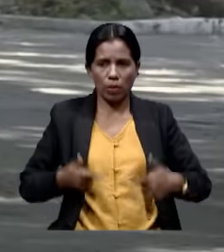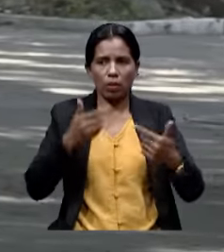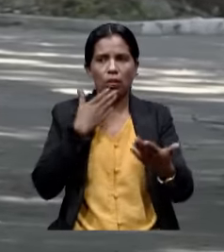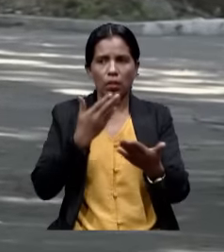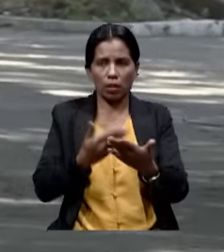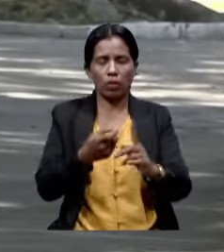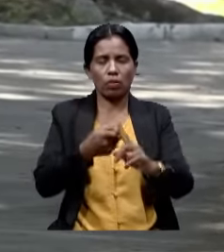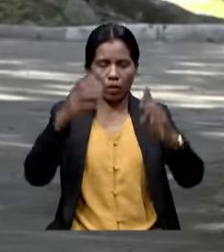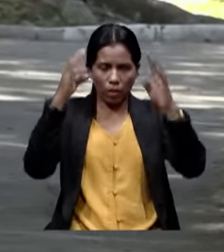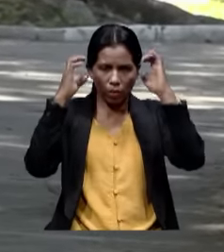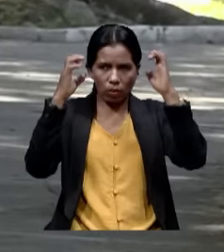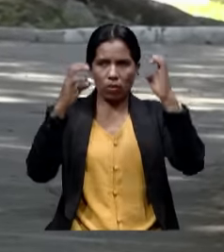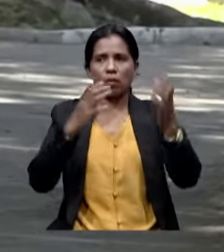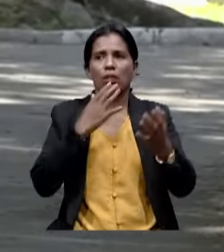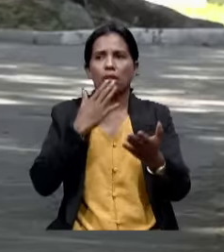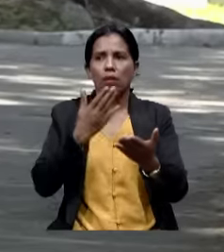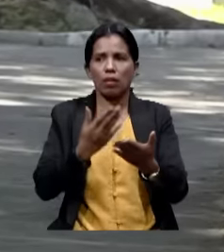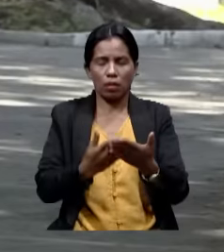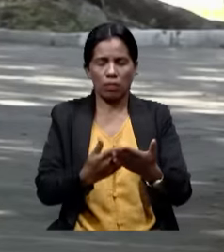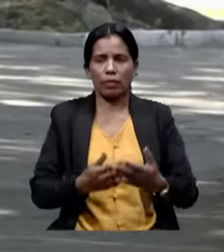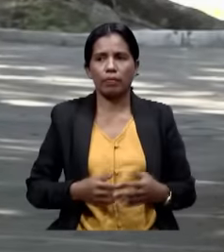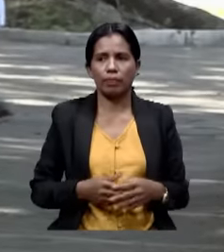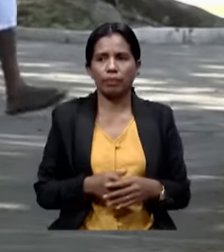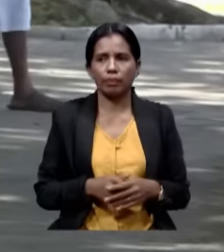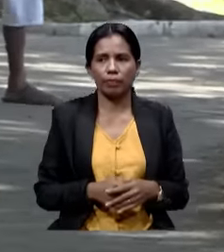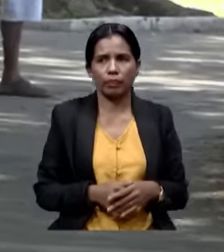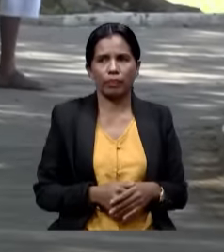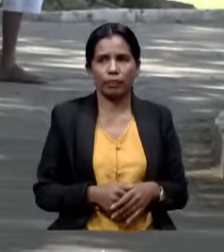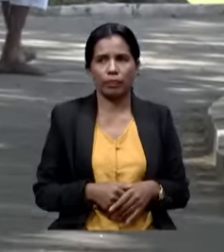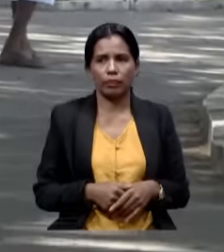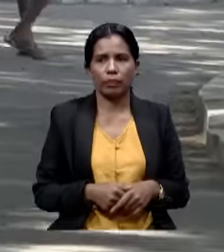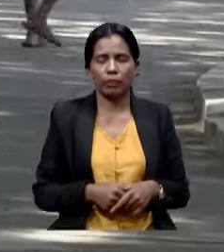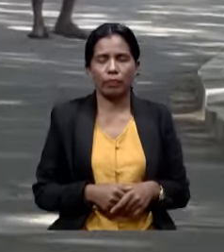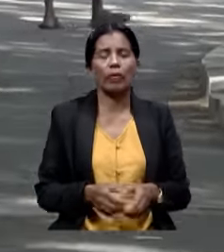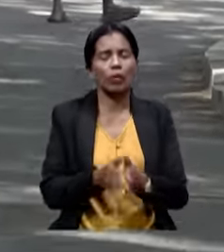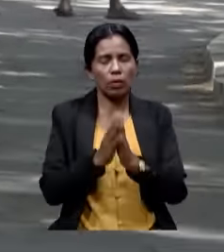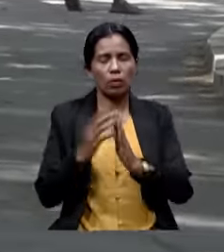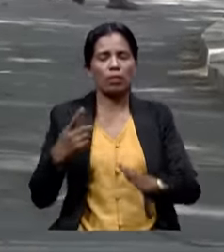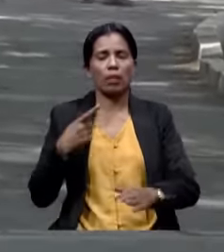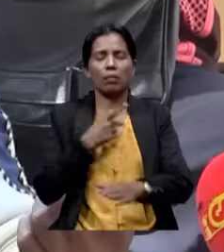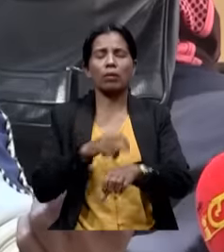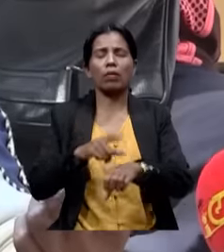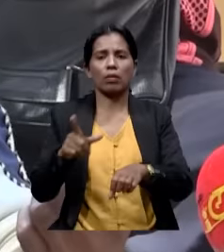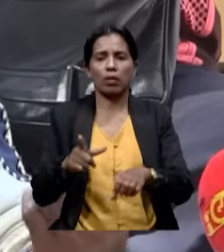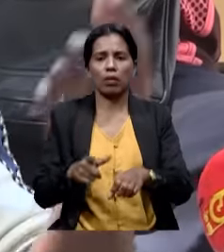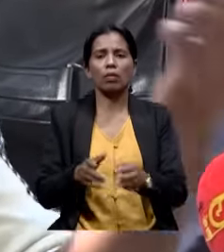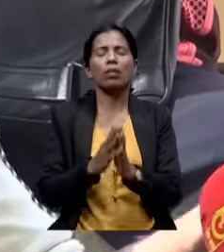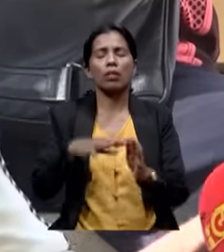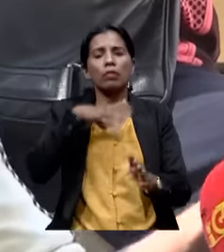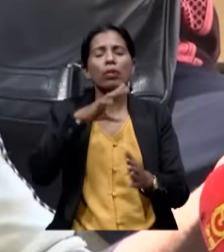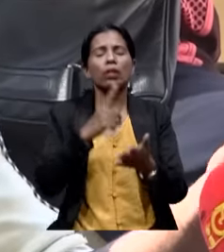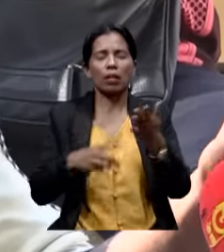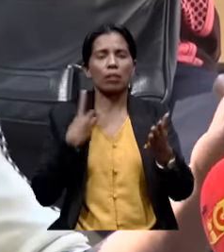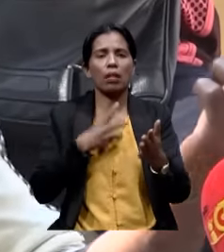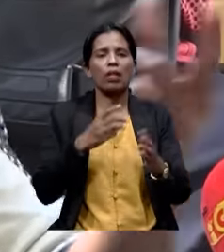ligu se edukasau nepe adekuadu no kualidade. Bustok parlamento ni, fuer sere makami halo fuerona. Se considera fuan